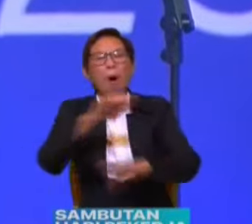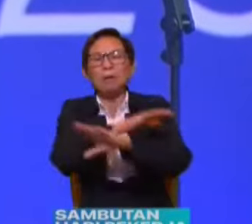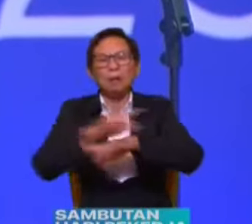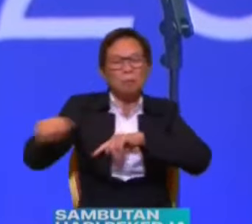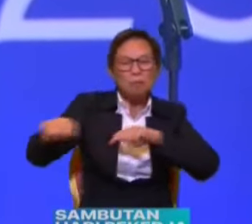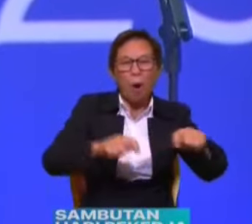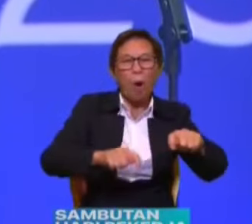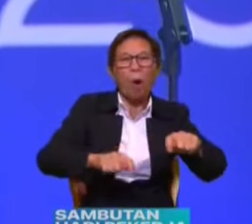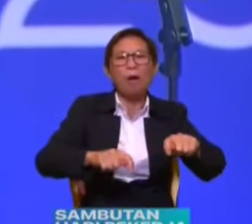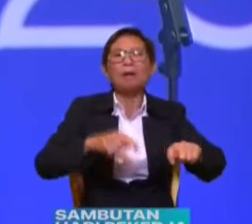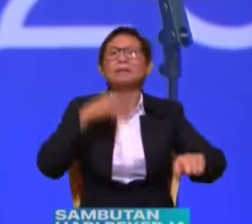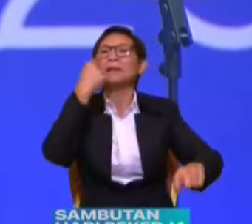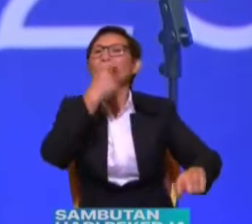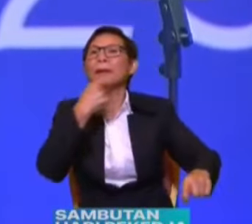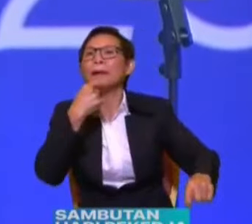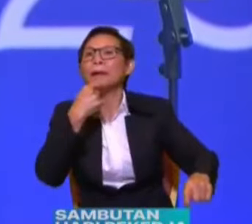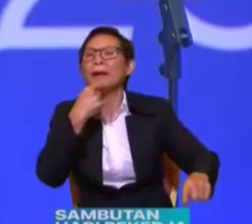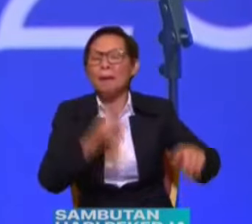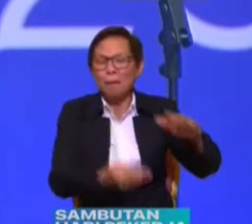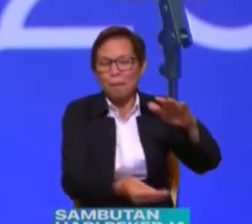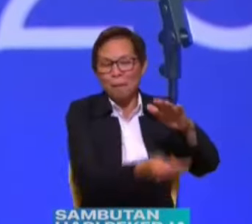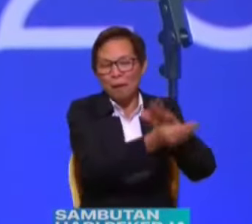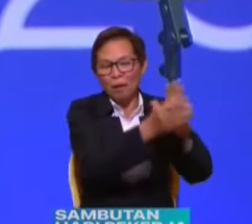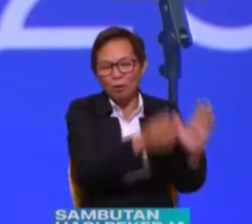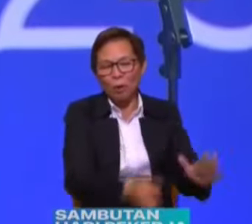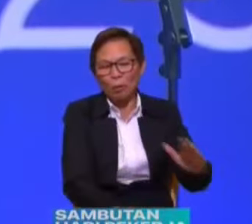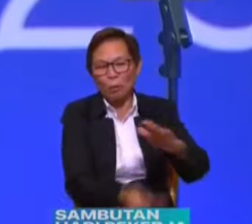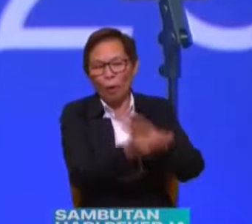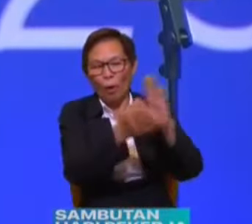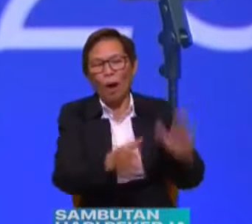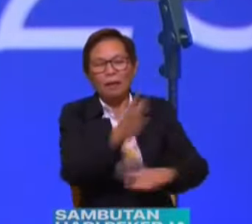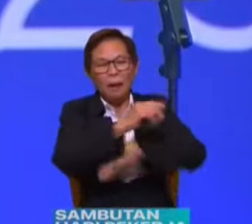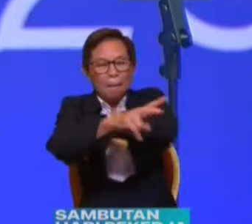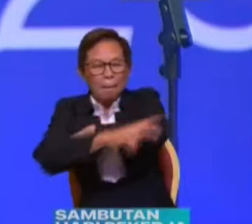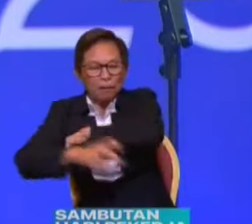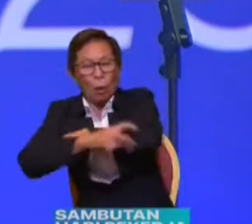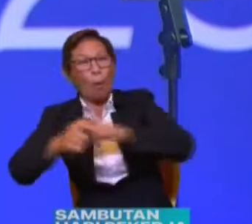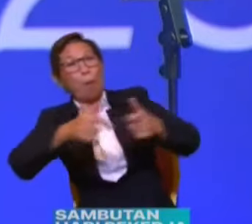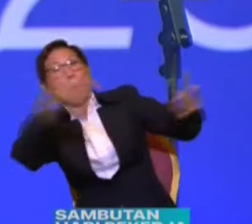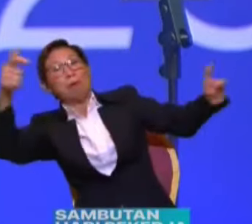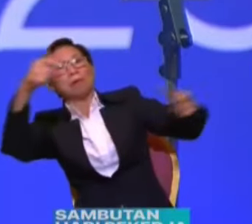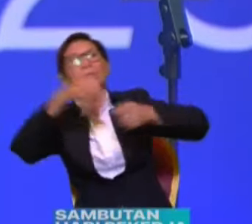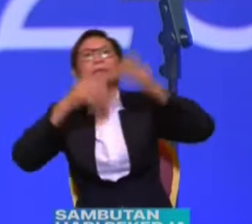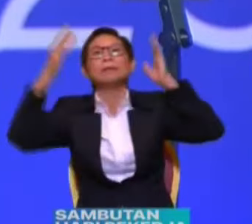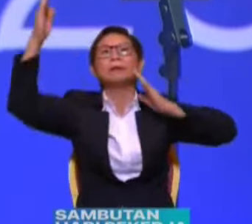bertindak. Kata siapa? Kata perasuah-perasuah dan penyamun besar dalam negara kita.